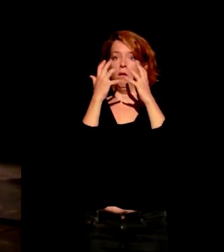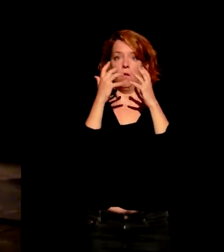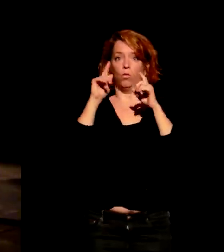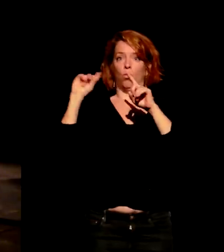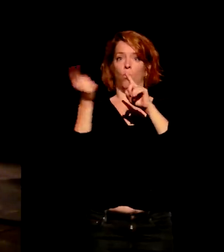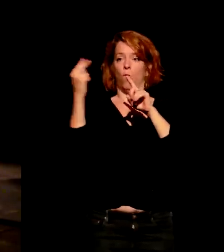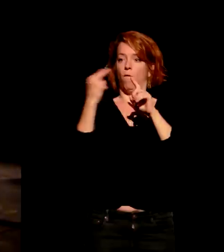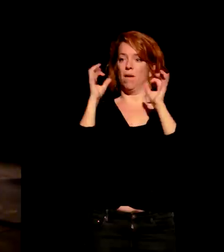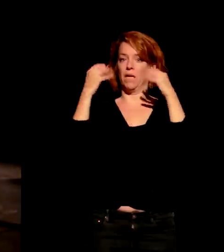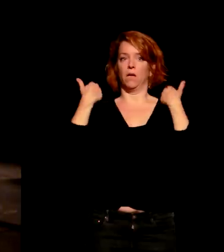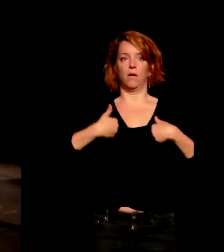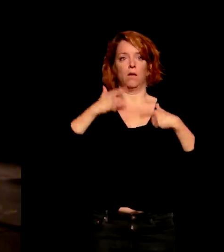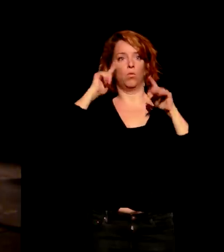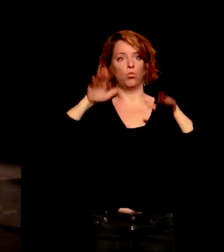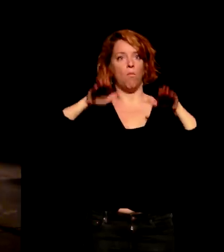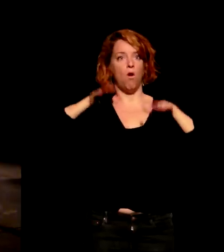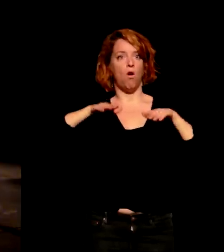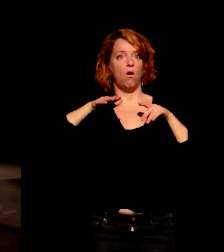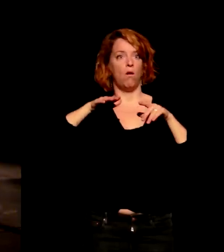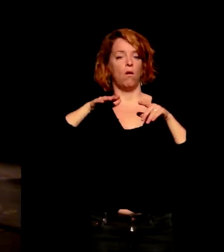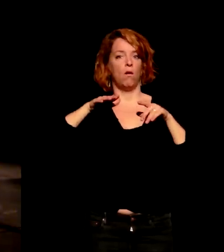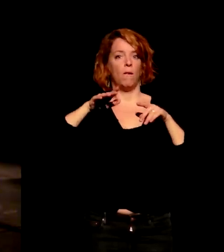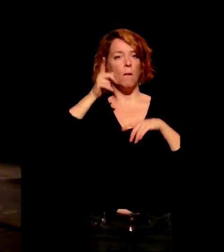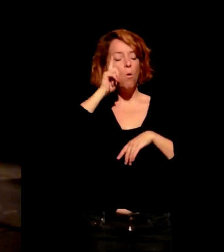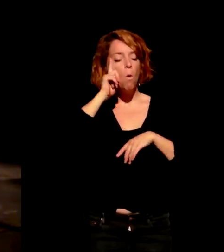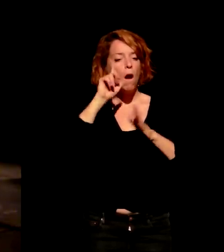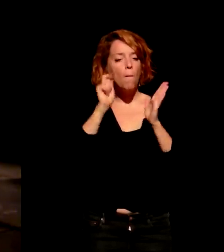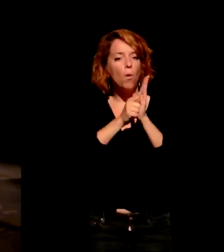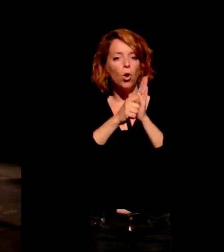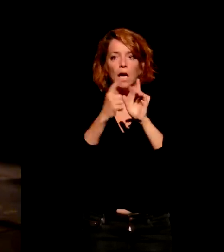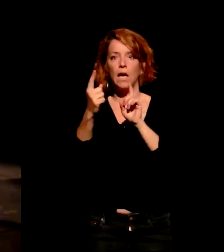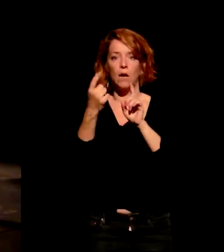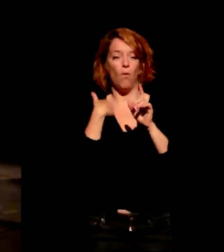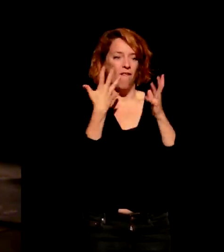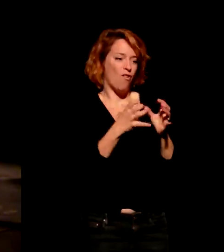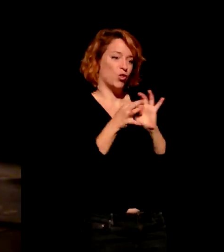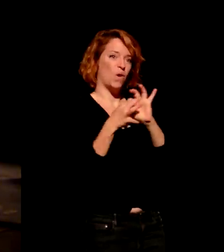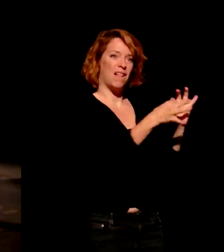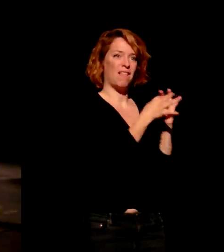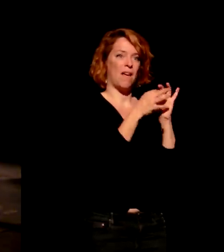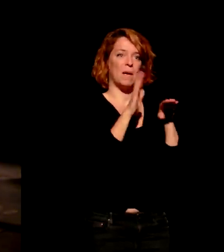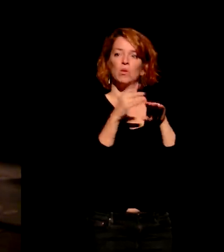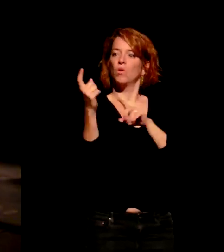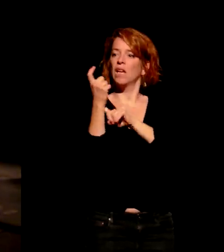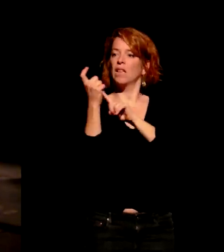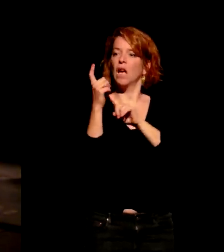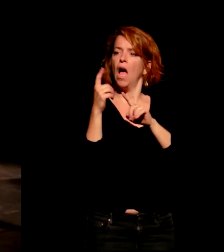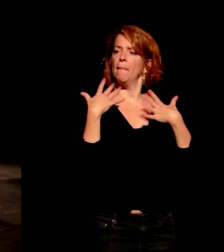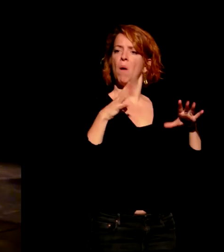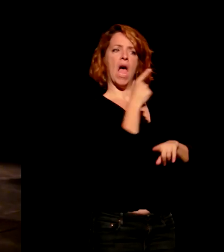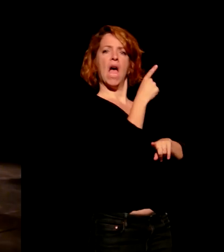musulman? Et pourquoi j'avais eu besoin de me démarquer de ce groupe dont pourtant je voulais être solidaire? Je suis allé en parler avec